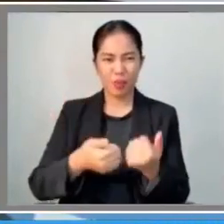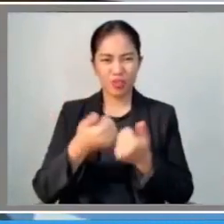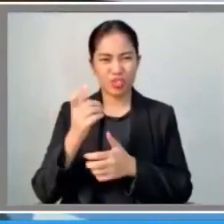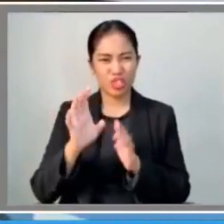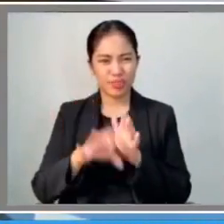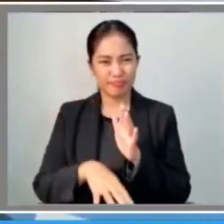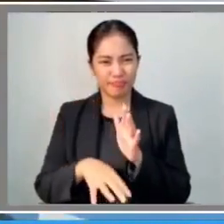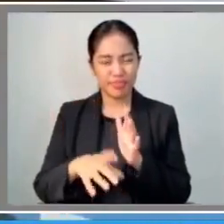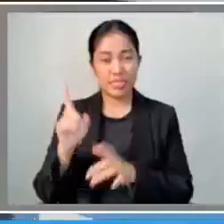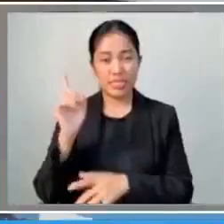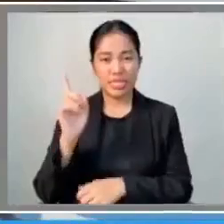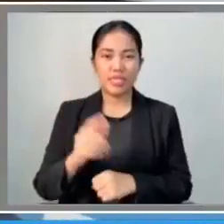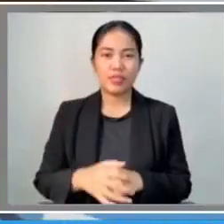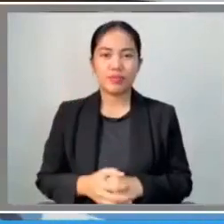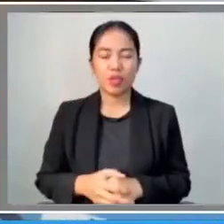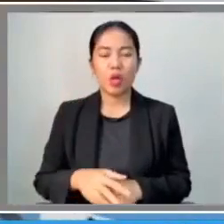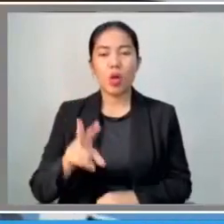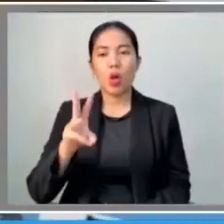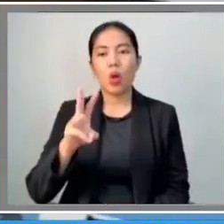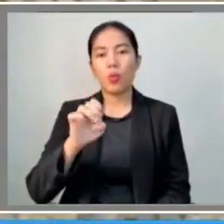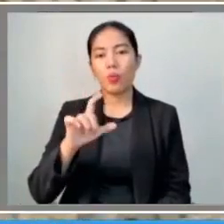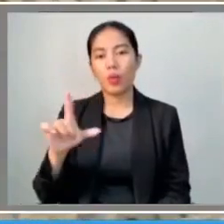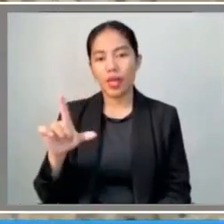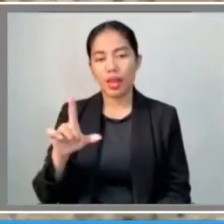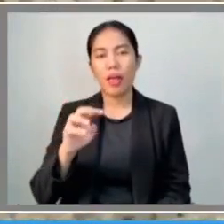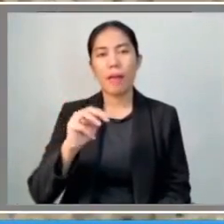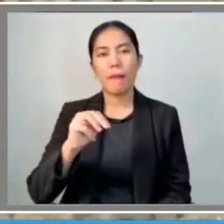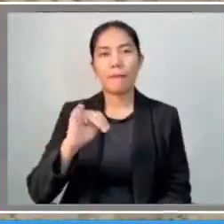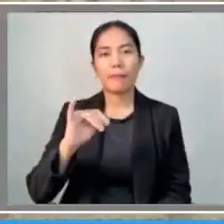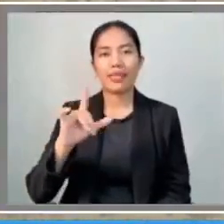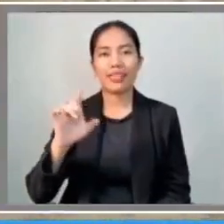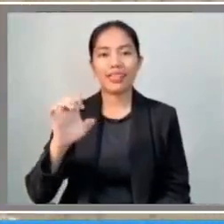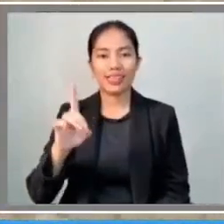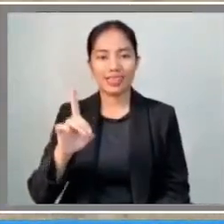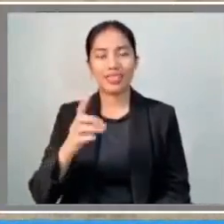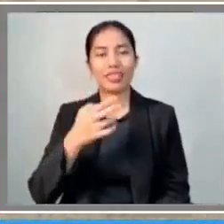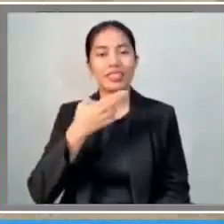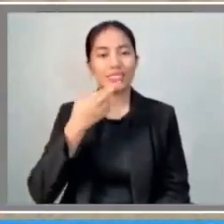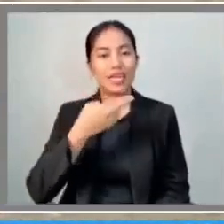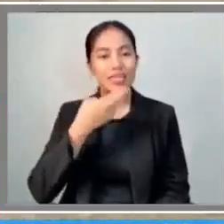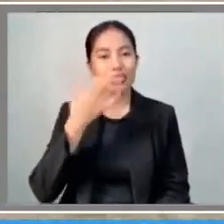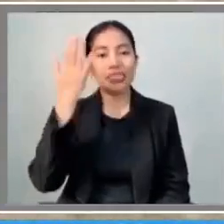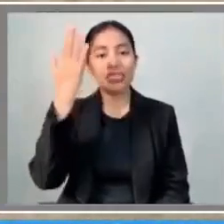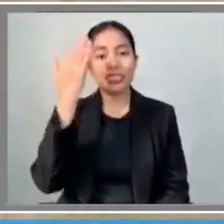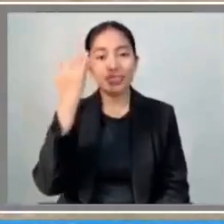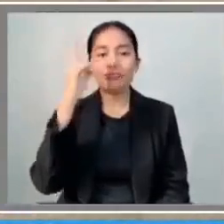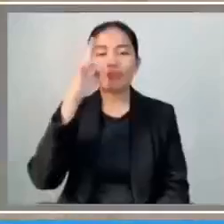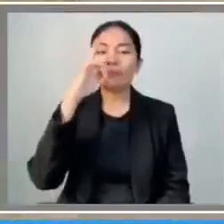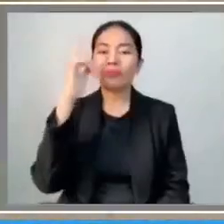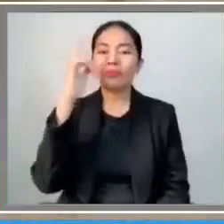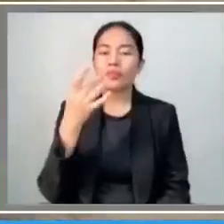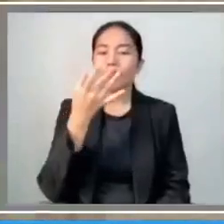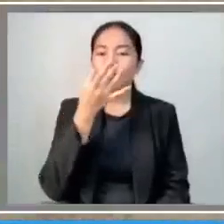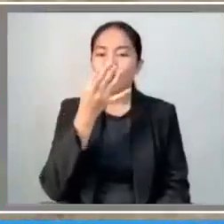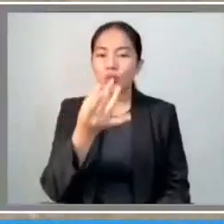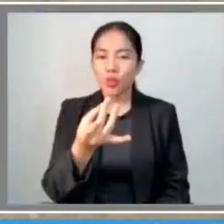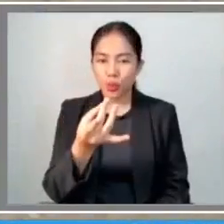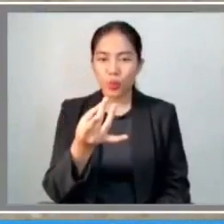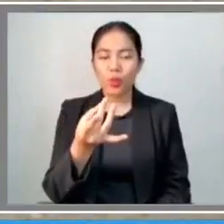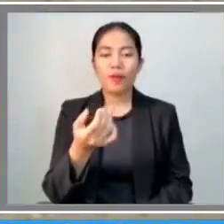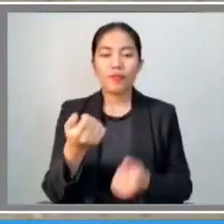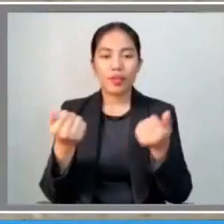yung well-milled rice. Ayon kasi sa kanila, kaunti pa lamang itong ang supply ng regular milled rice nga